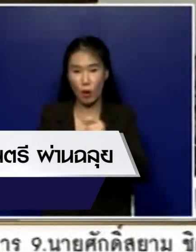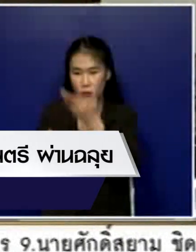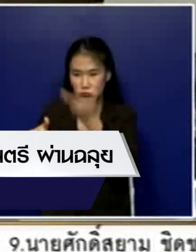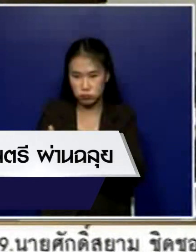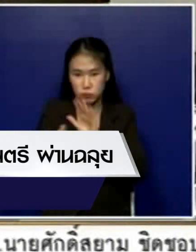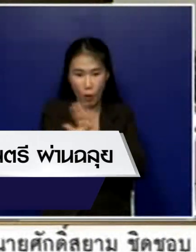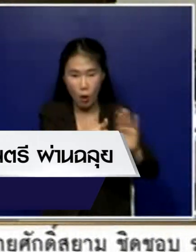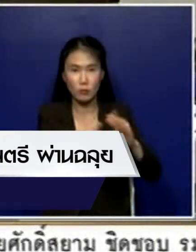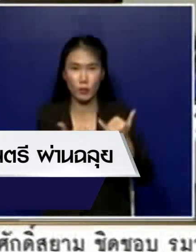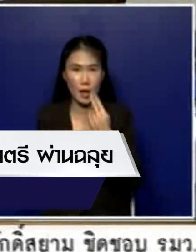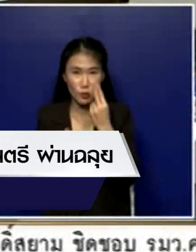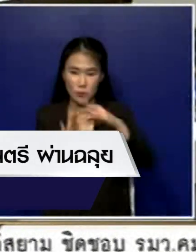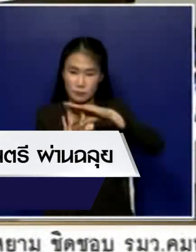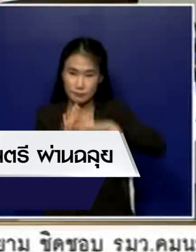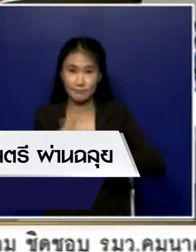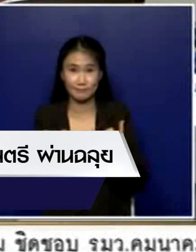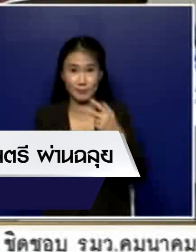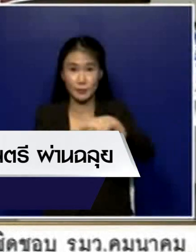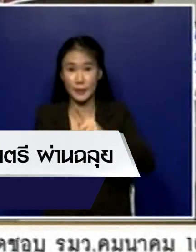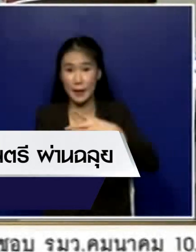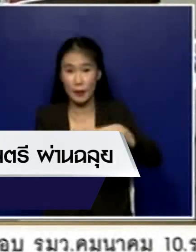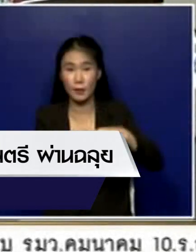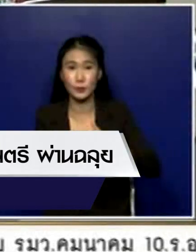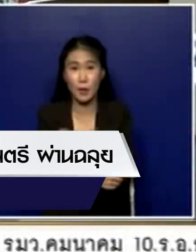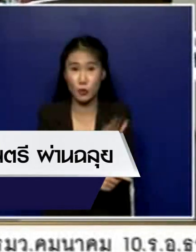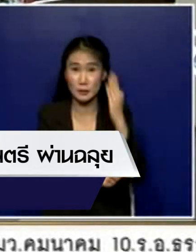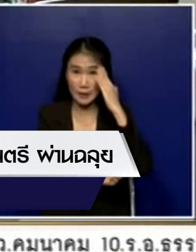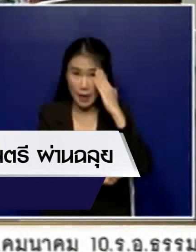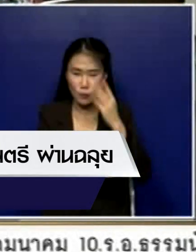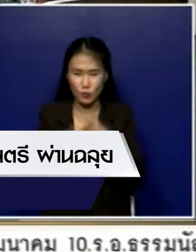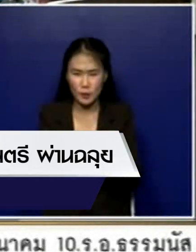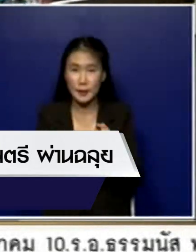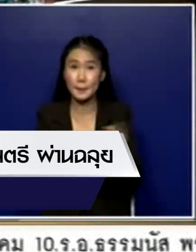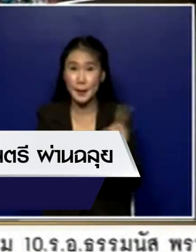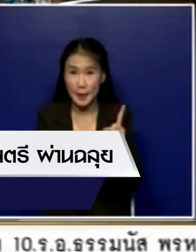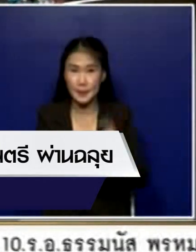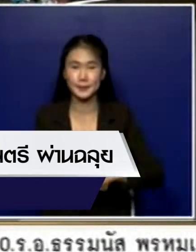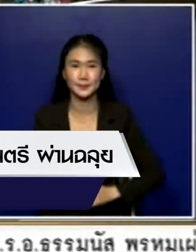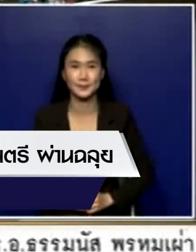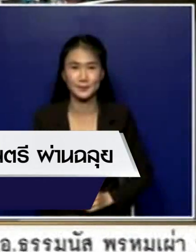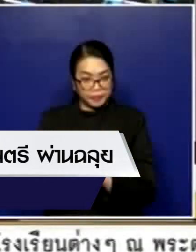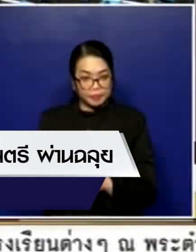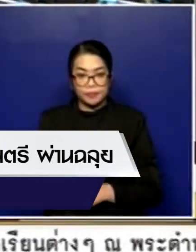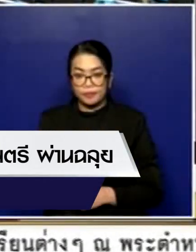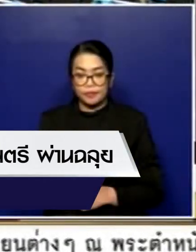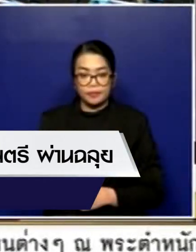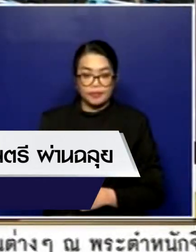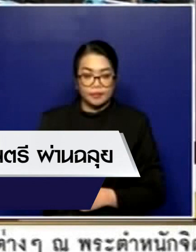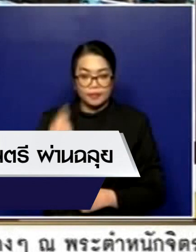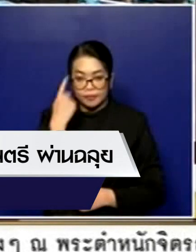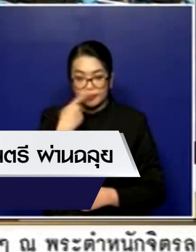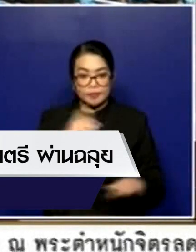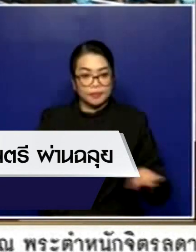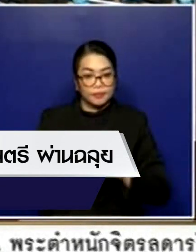244คนนะครับซึ่งผลการลงมตินี่ออกมาเป็นไงก็เสียเนี่ยหม่ำพลลงมาติดตามลำดับเลยนะครับพลเอกประยุทธ์จันทร์โอชา